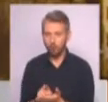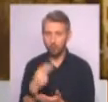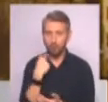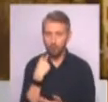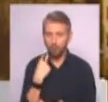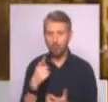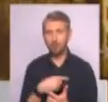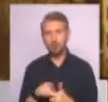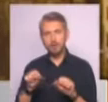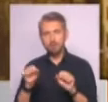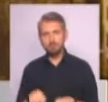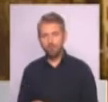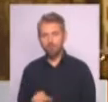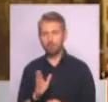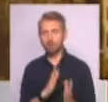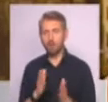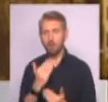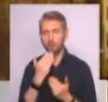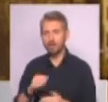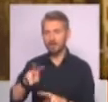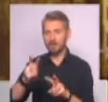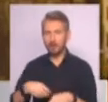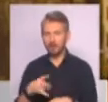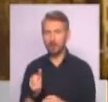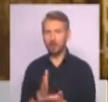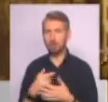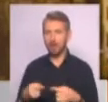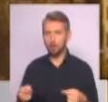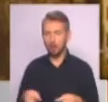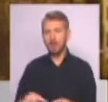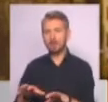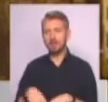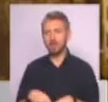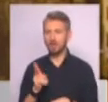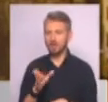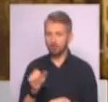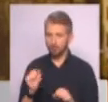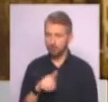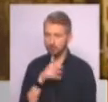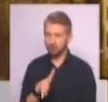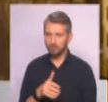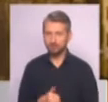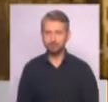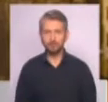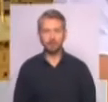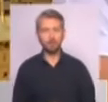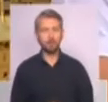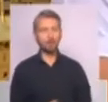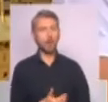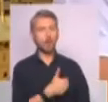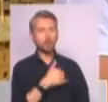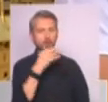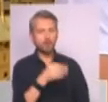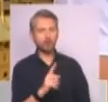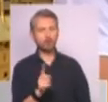чи можуть в порядку звернення стягнення на майно забрати квартиру? Хотів би зазначити,